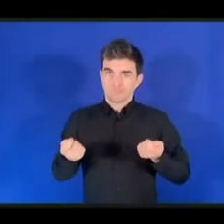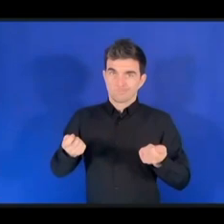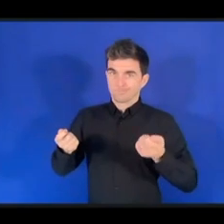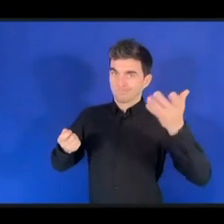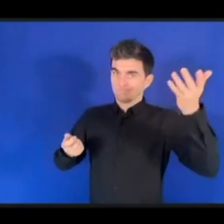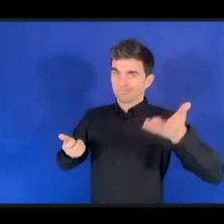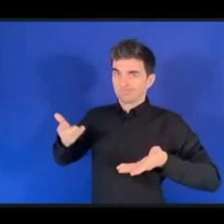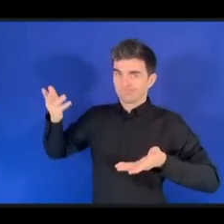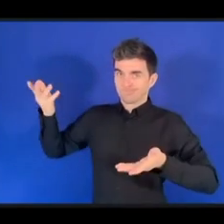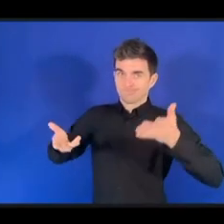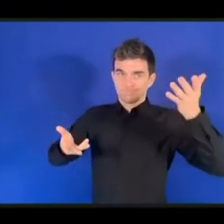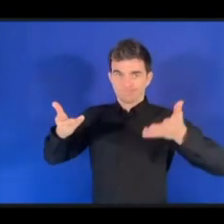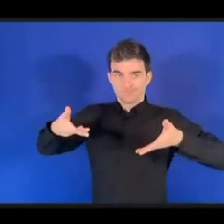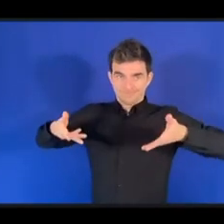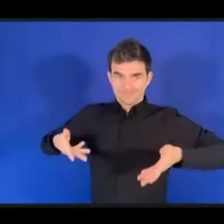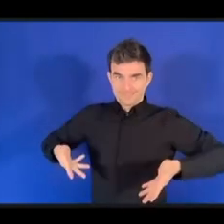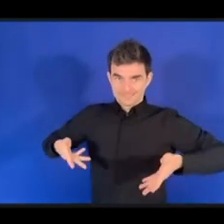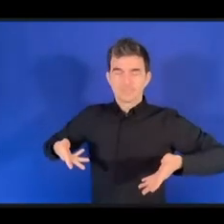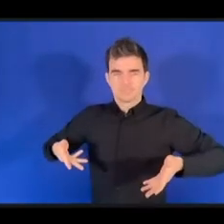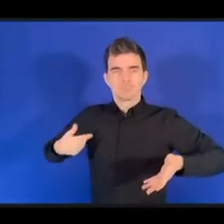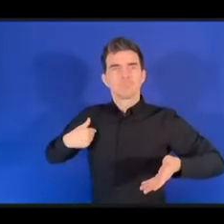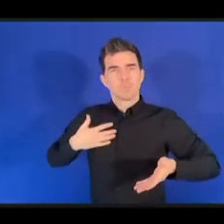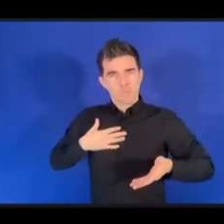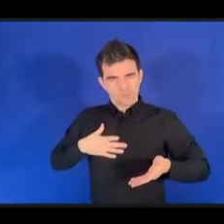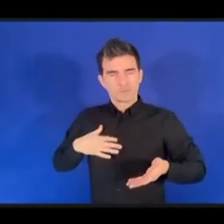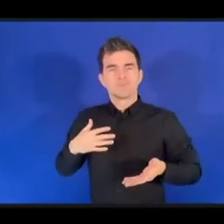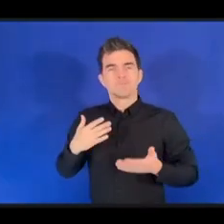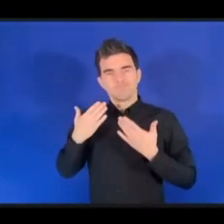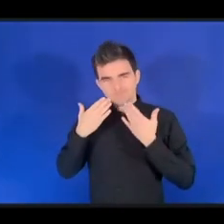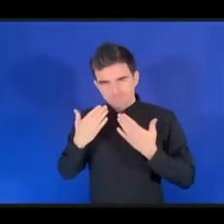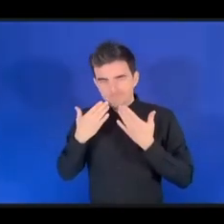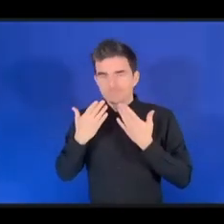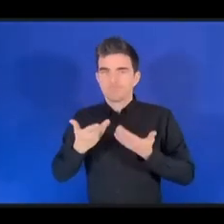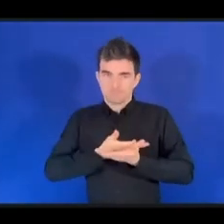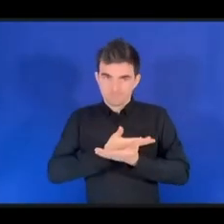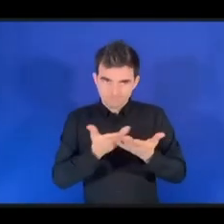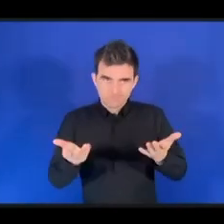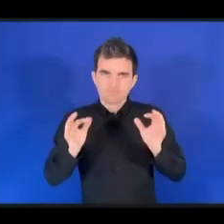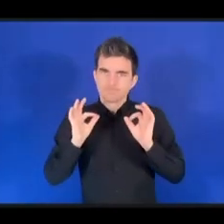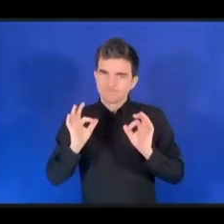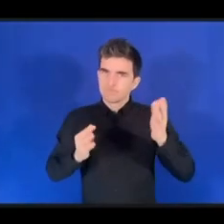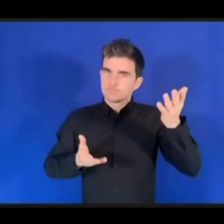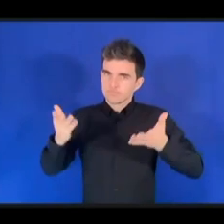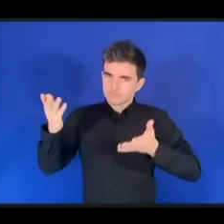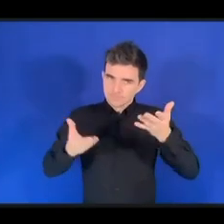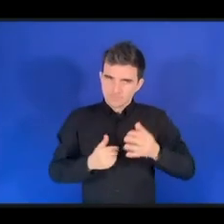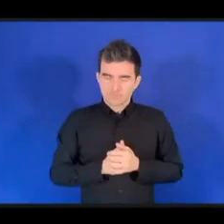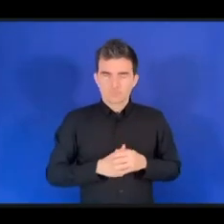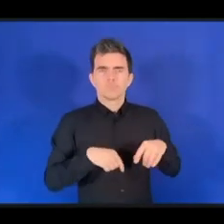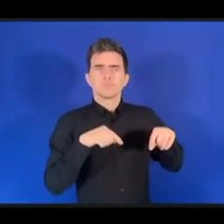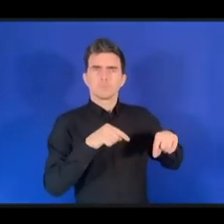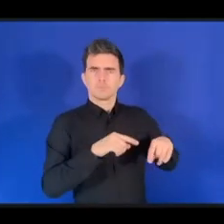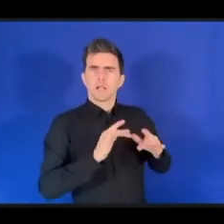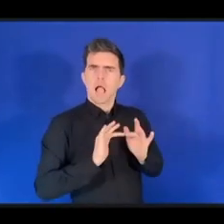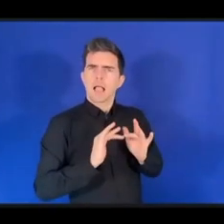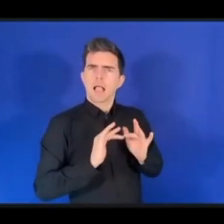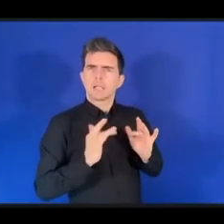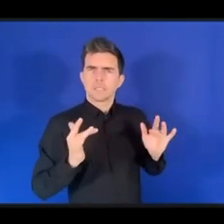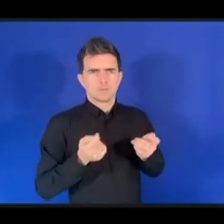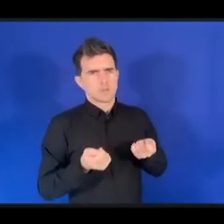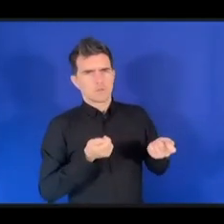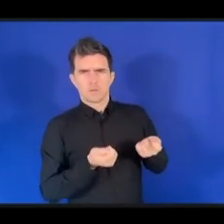امتناني لكم جميعا ان منتدى حوكمه الانترنت هو مهم جدا لانه